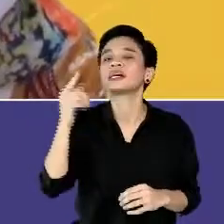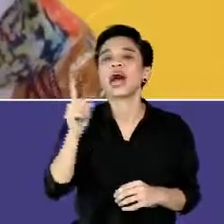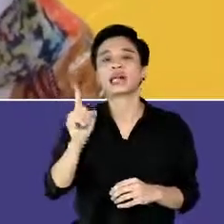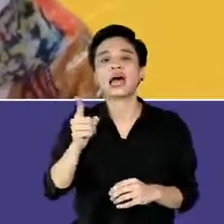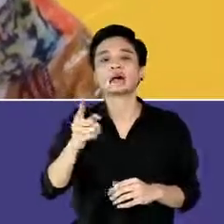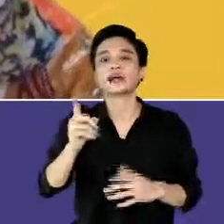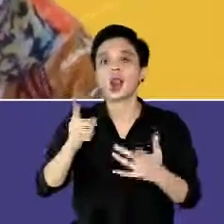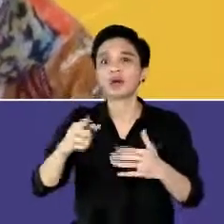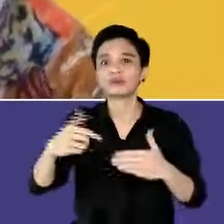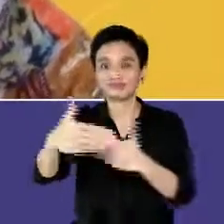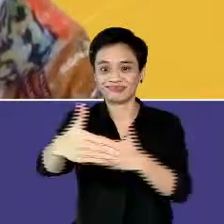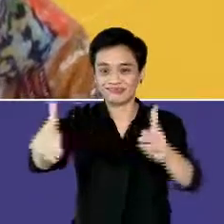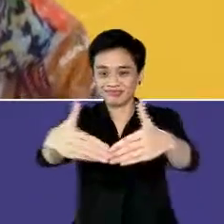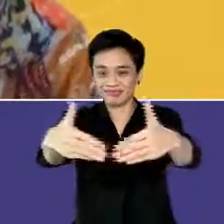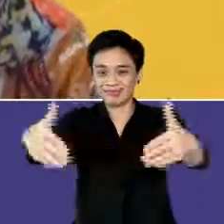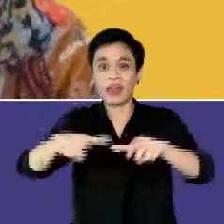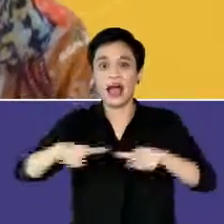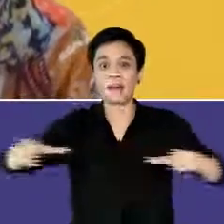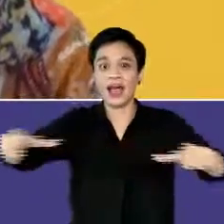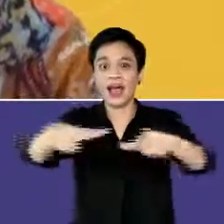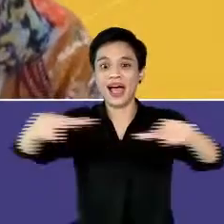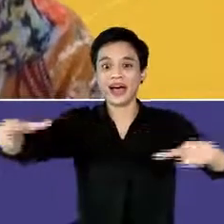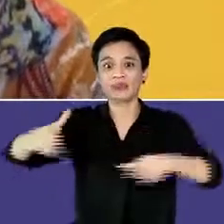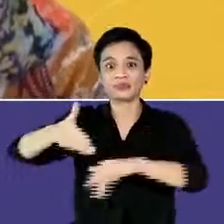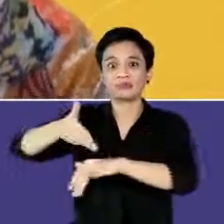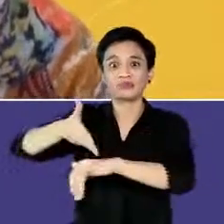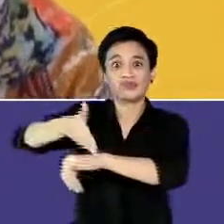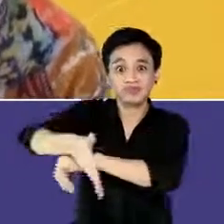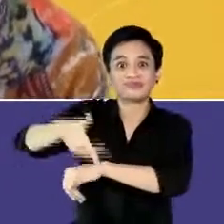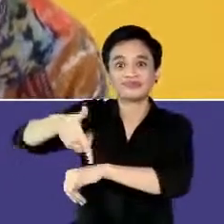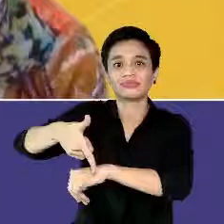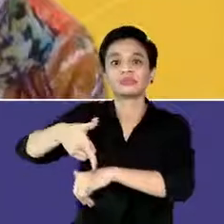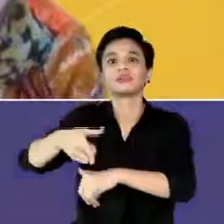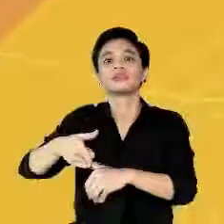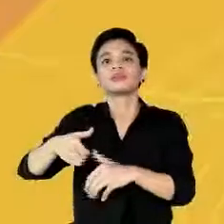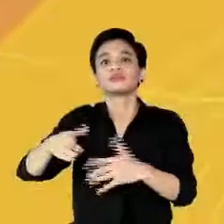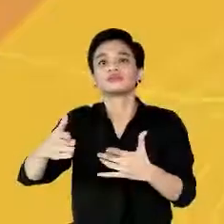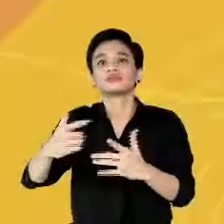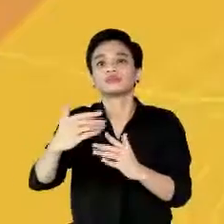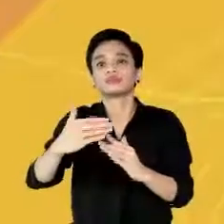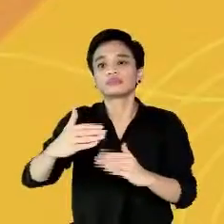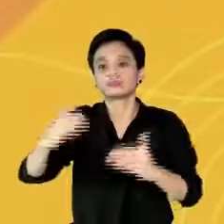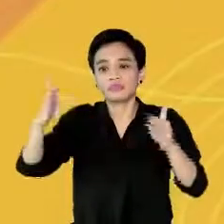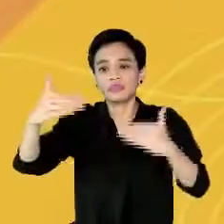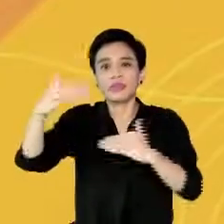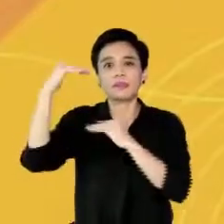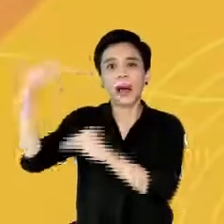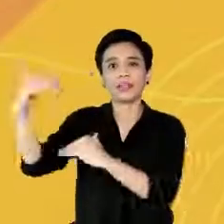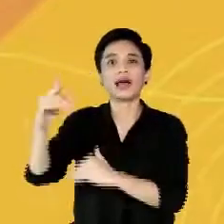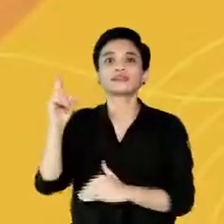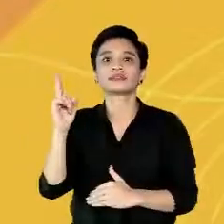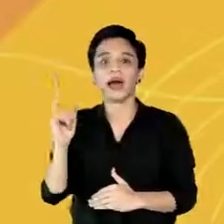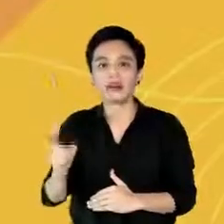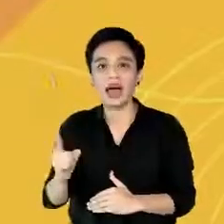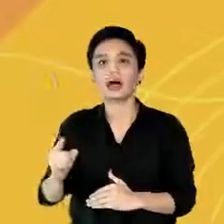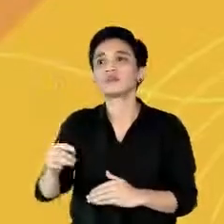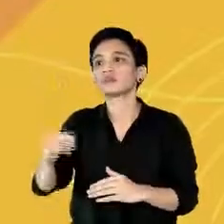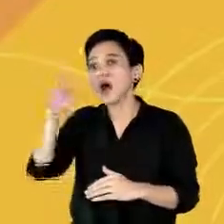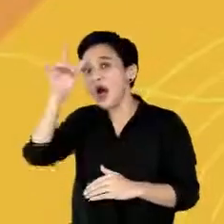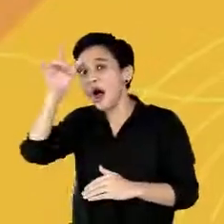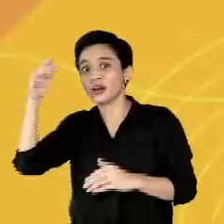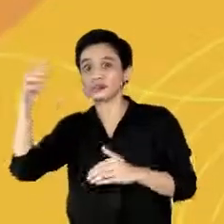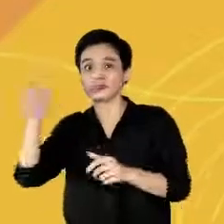dengan tempat pemotongan kurban kemudian juga cara Hai Bang korban yang tidak harus mengimpor anda